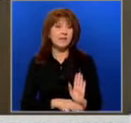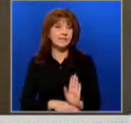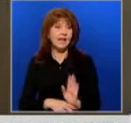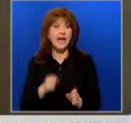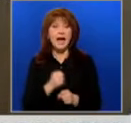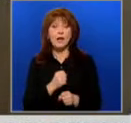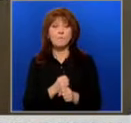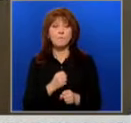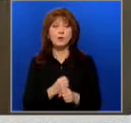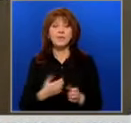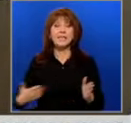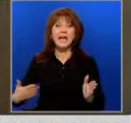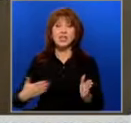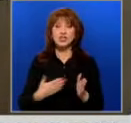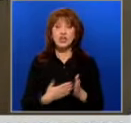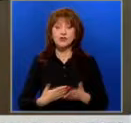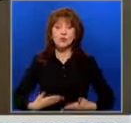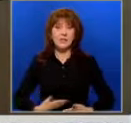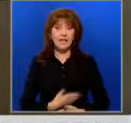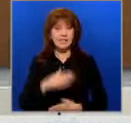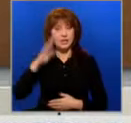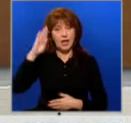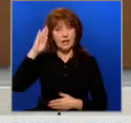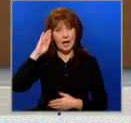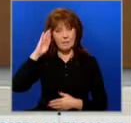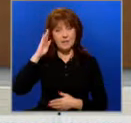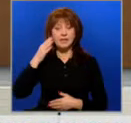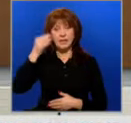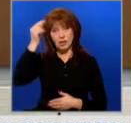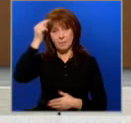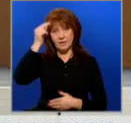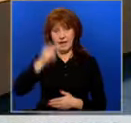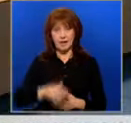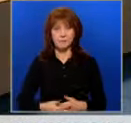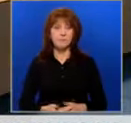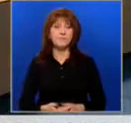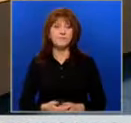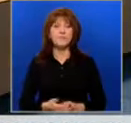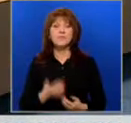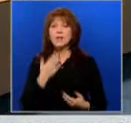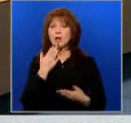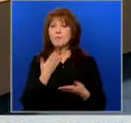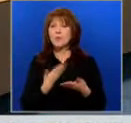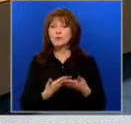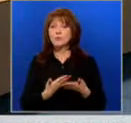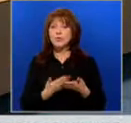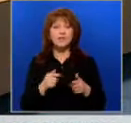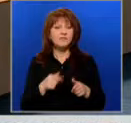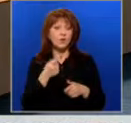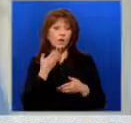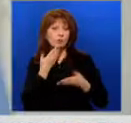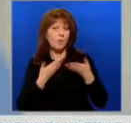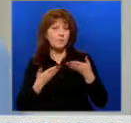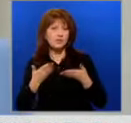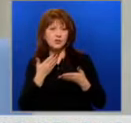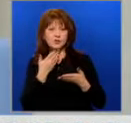работят срещу интересите на армията и срещу интересите на отбраната на страната. Благодаря за вниманието. Що се отнася до това, което обсъждаме в